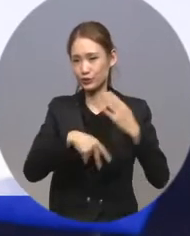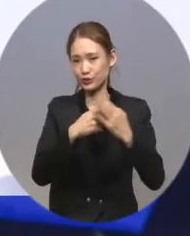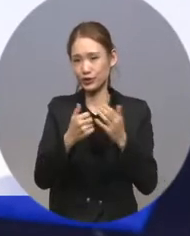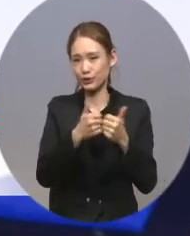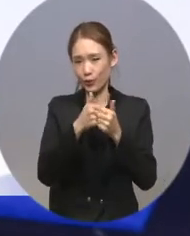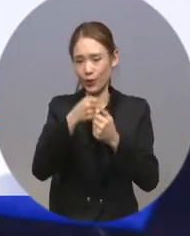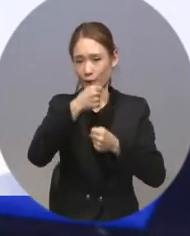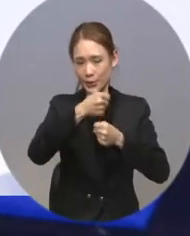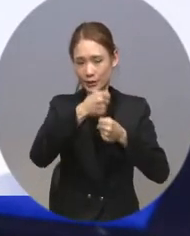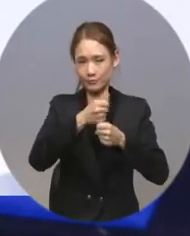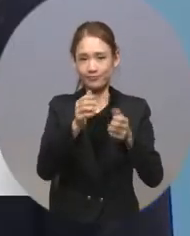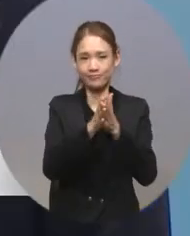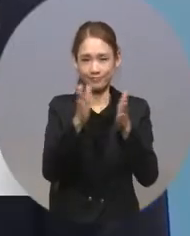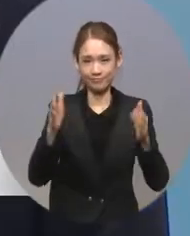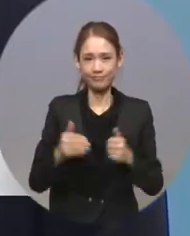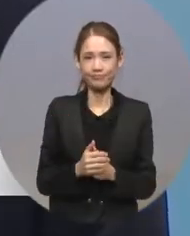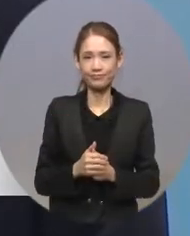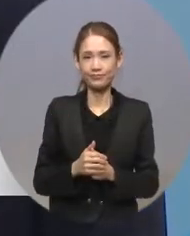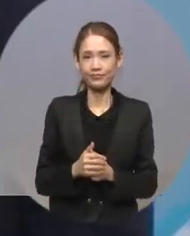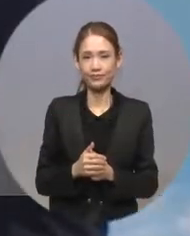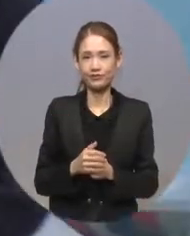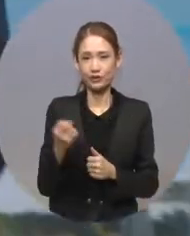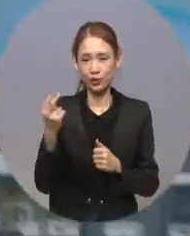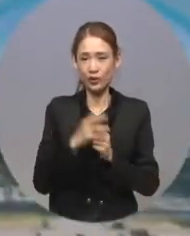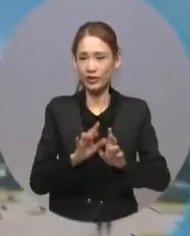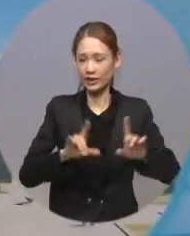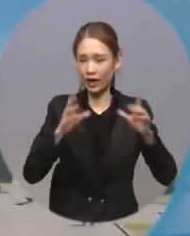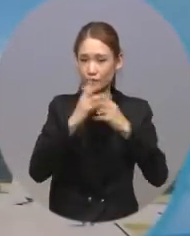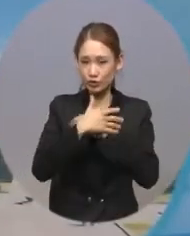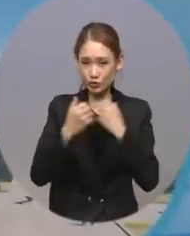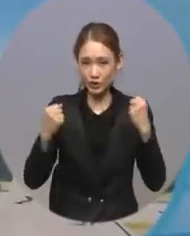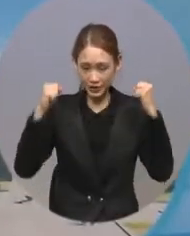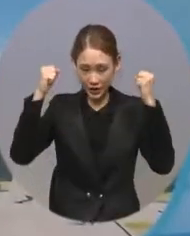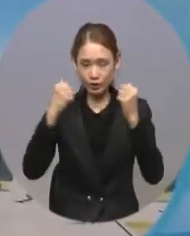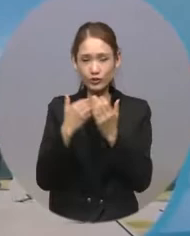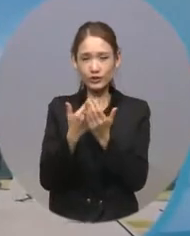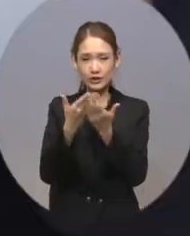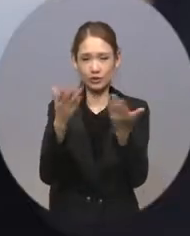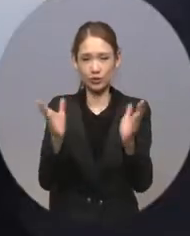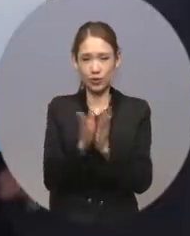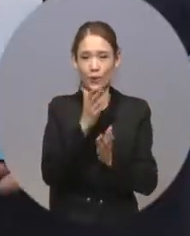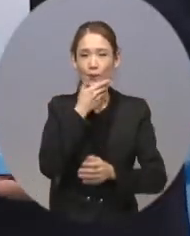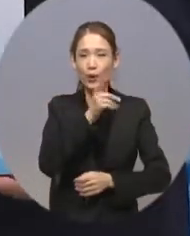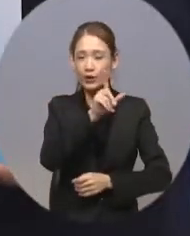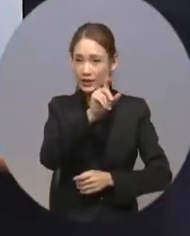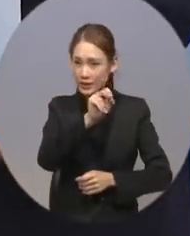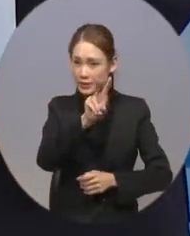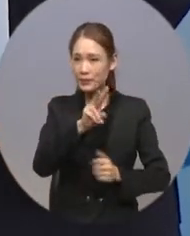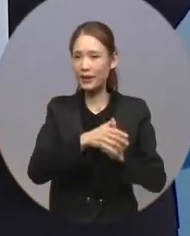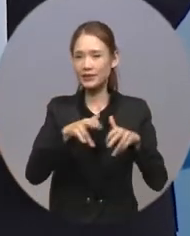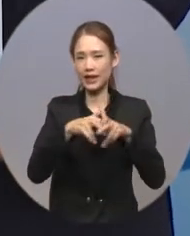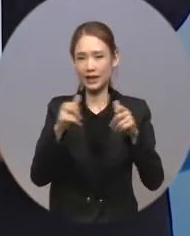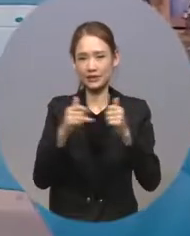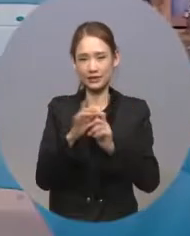제작을 본격화합니다. 한편 이날 국민체육진흥공단은 복지TV에